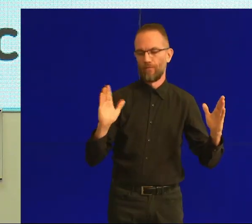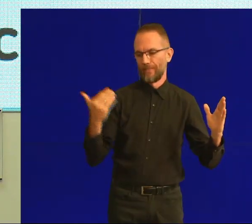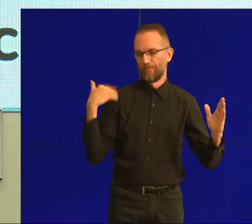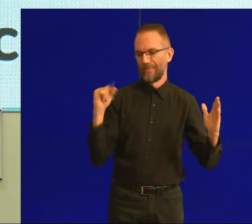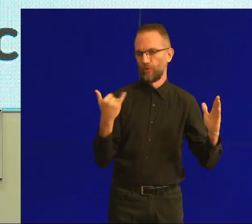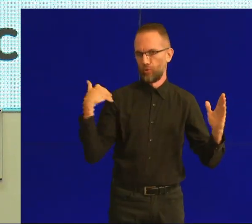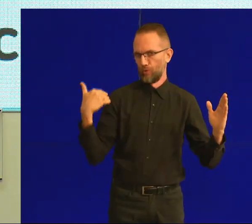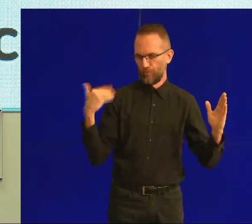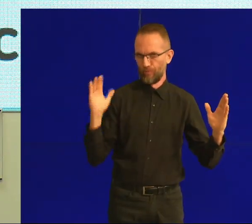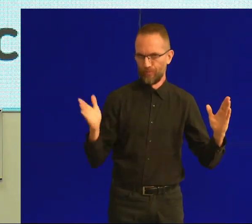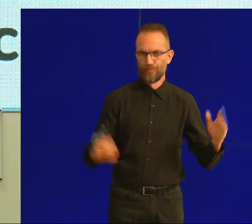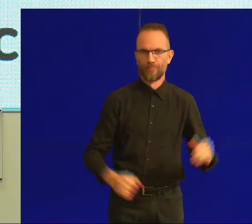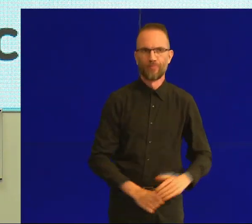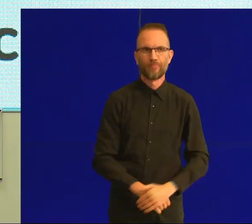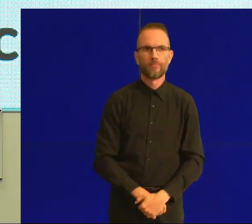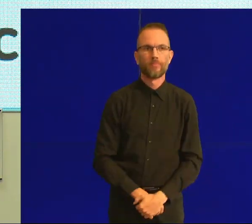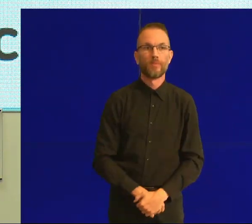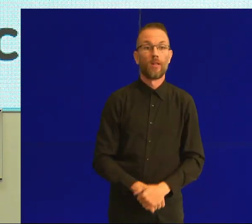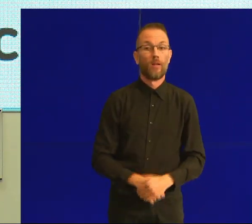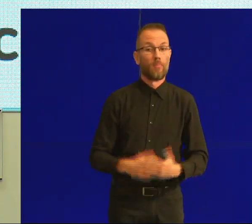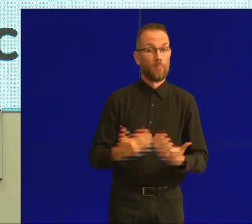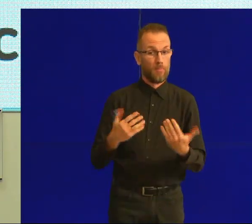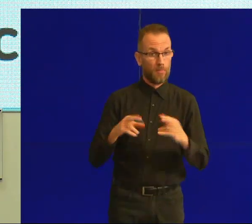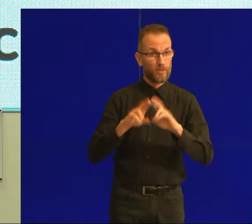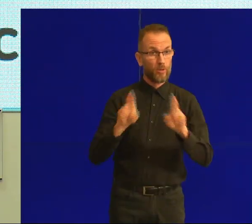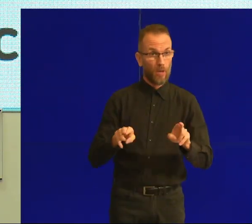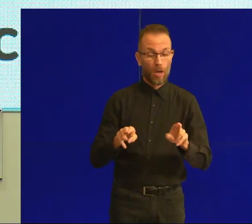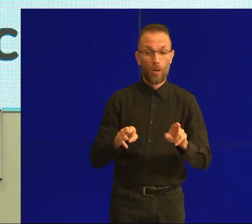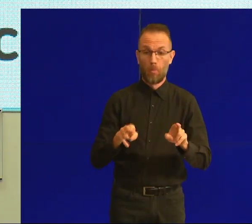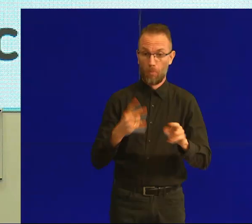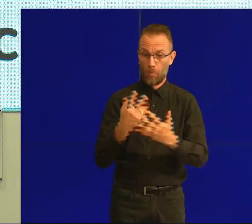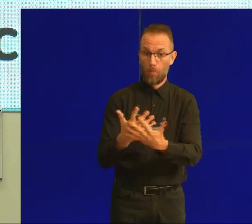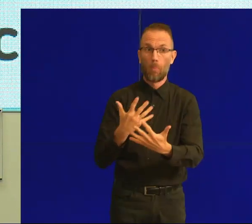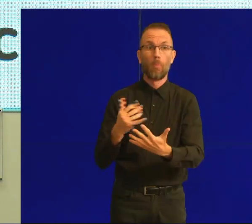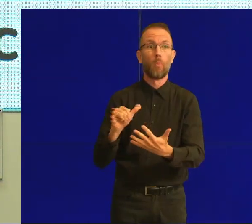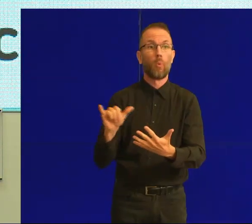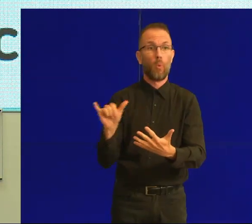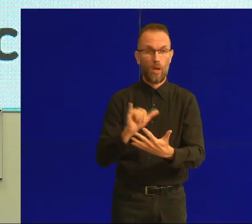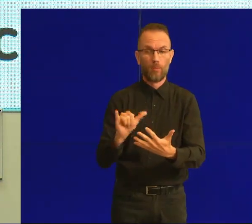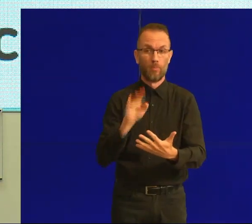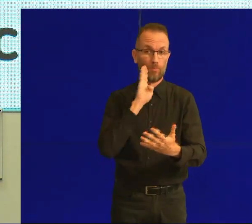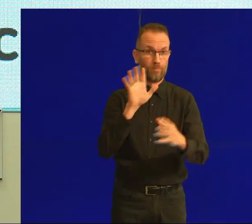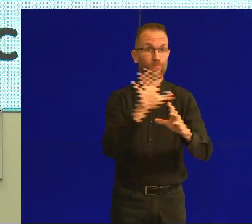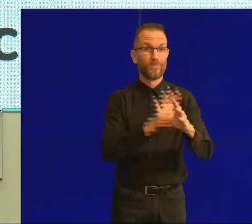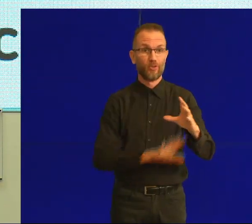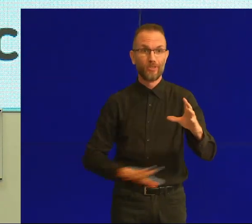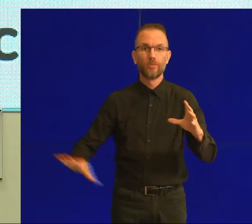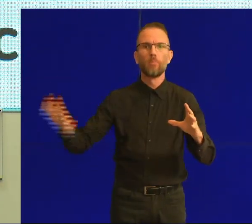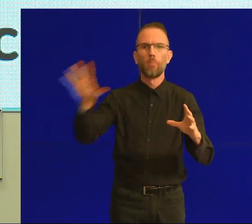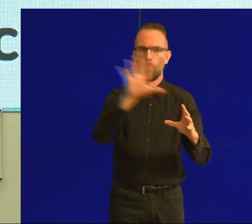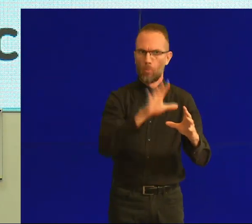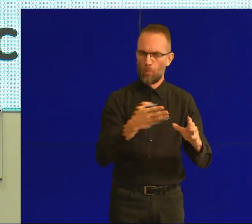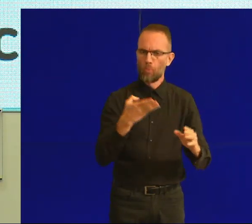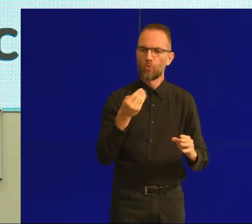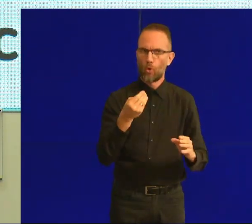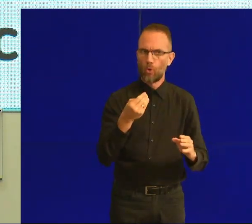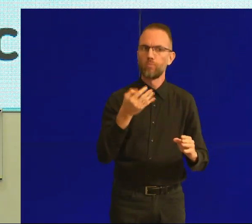que 90 % d'entre vous considèrent être suffisamment informés par rapport